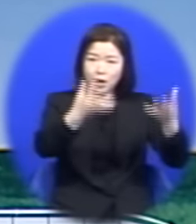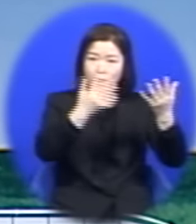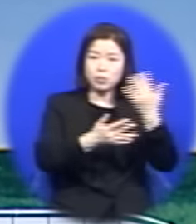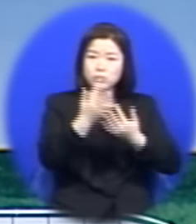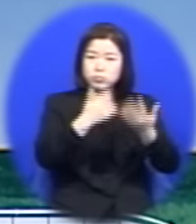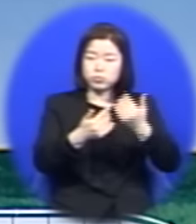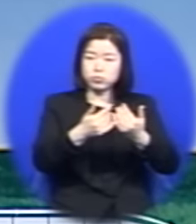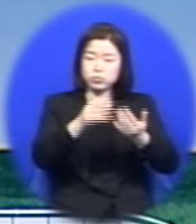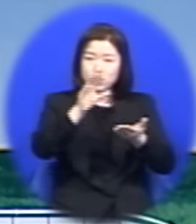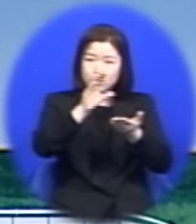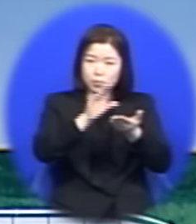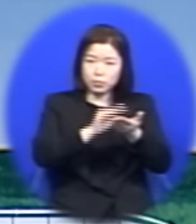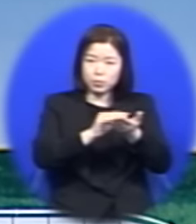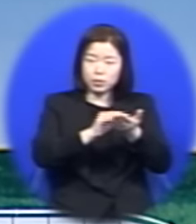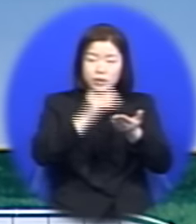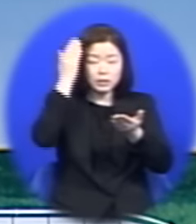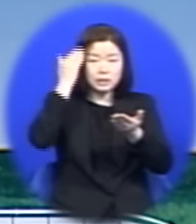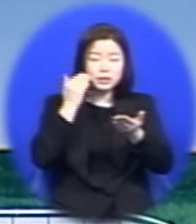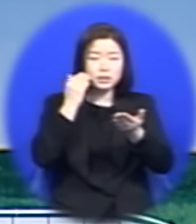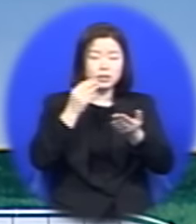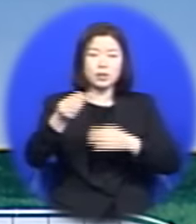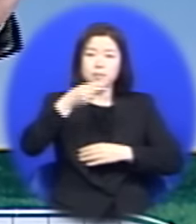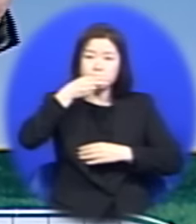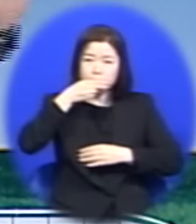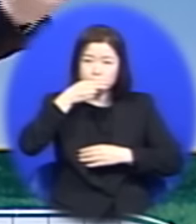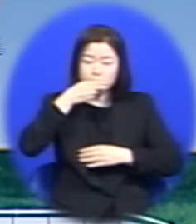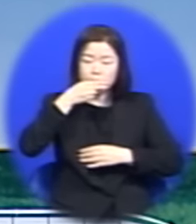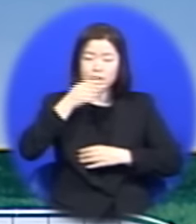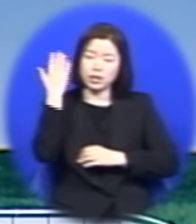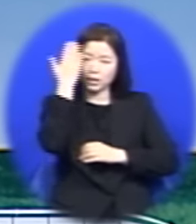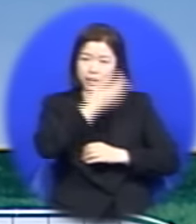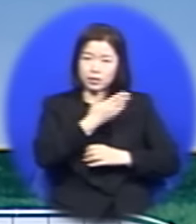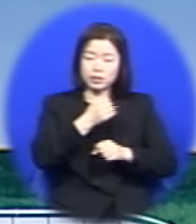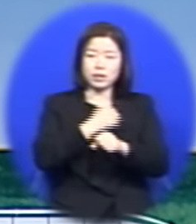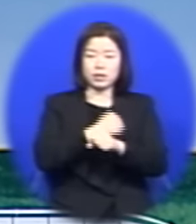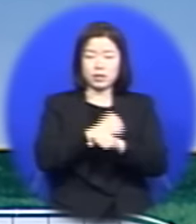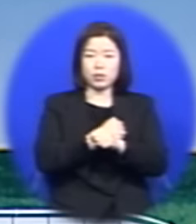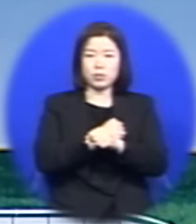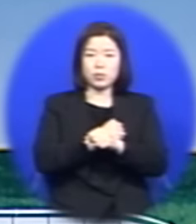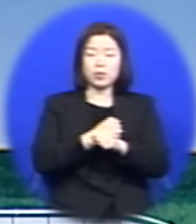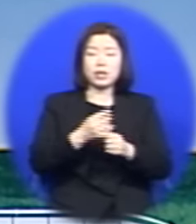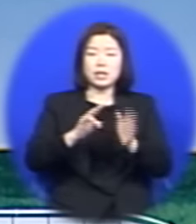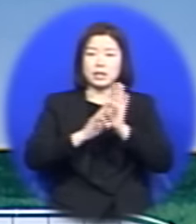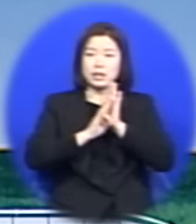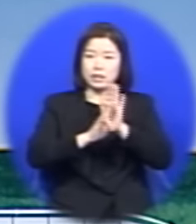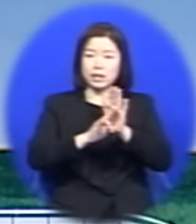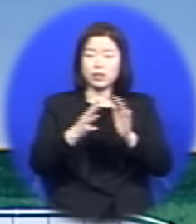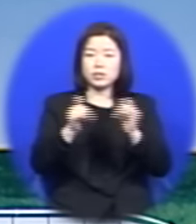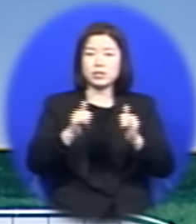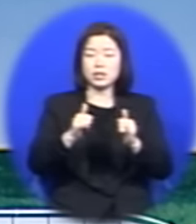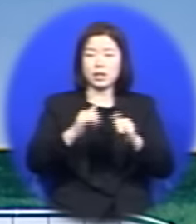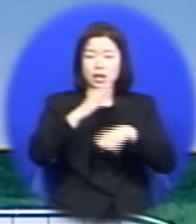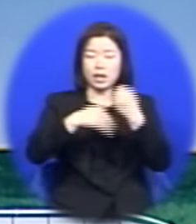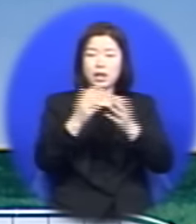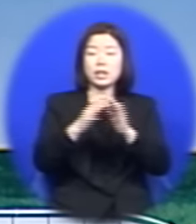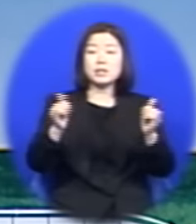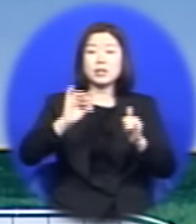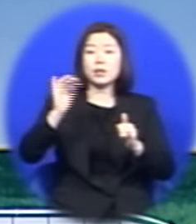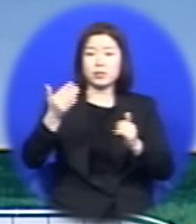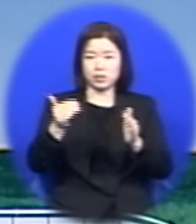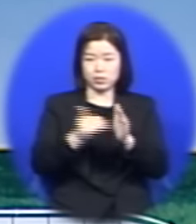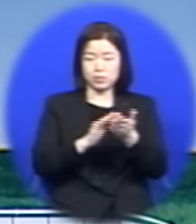찢어지고 정결함을 받아서 그는 예언자, 선지자가 됩니다. 오늘 성찬을